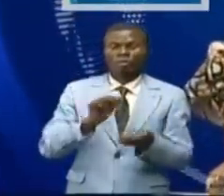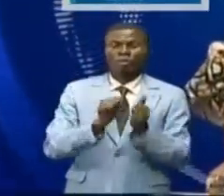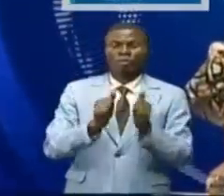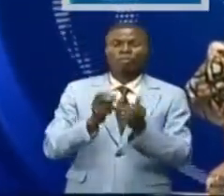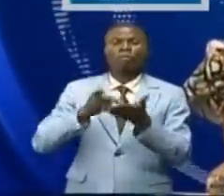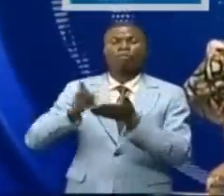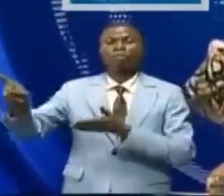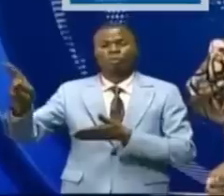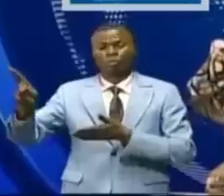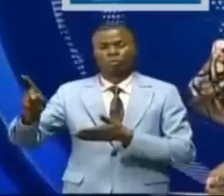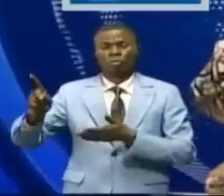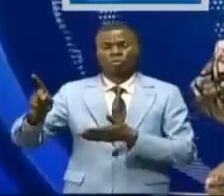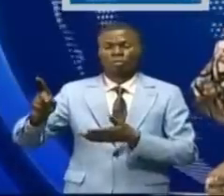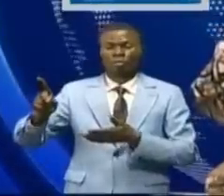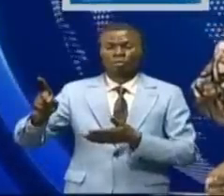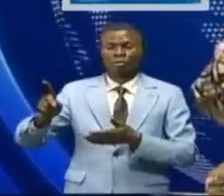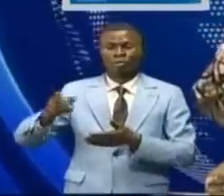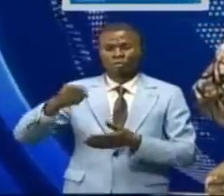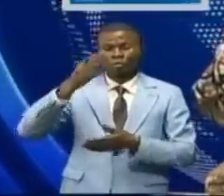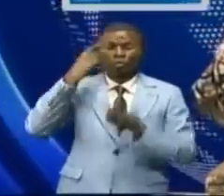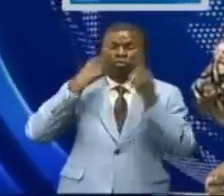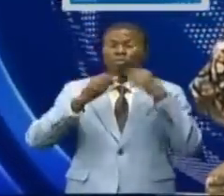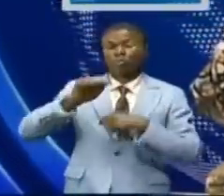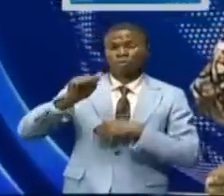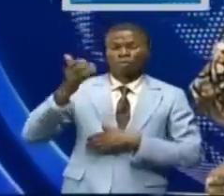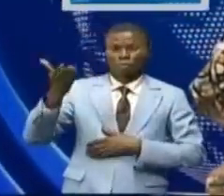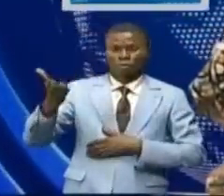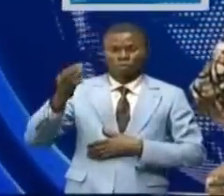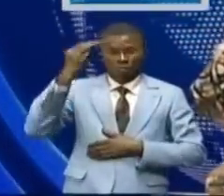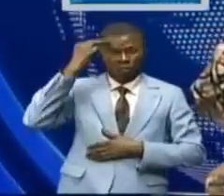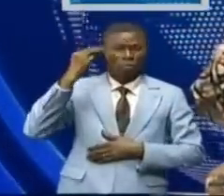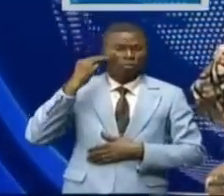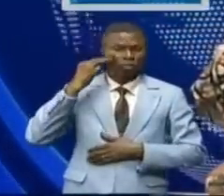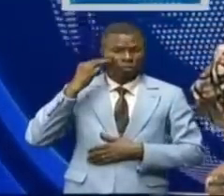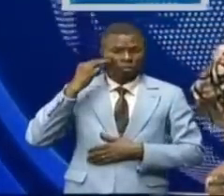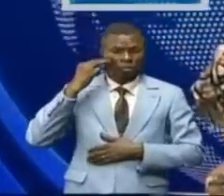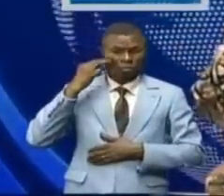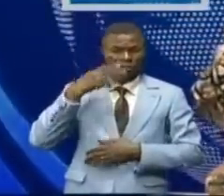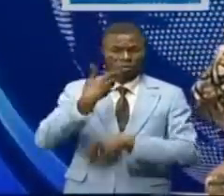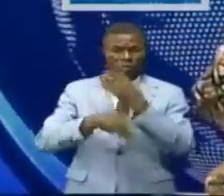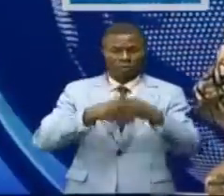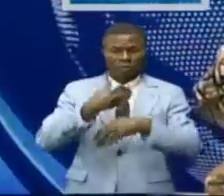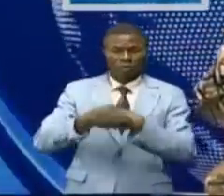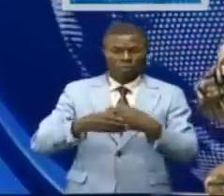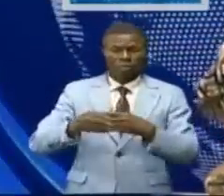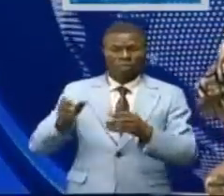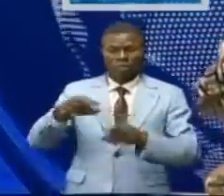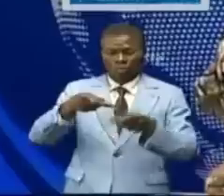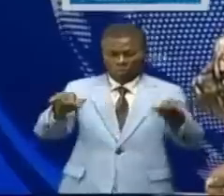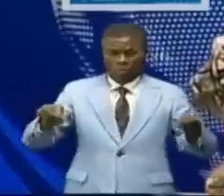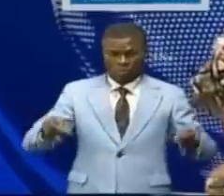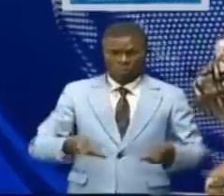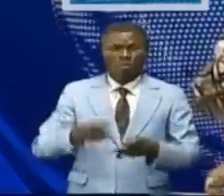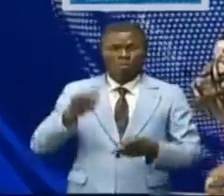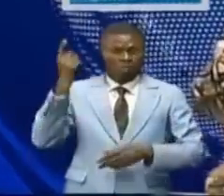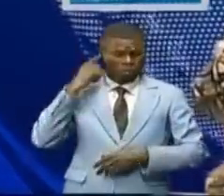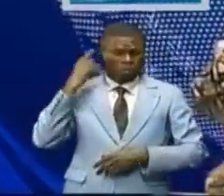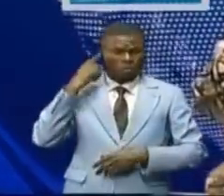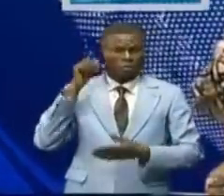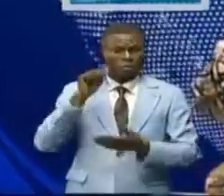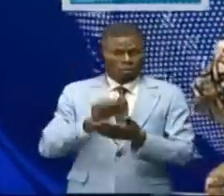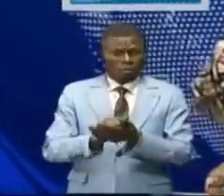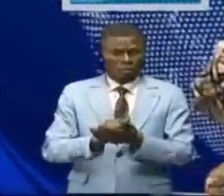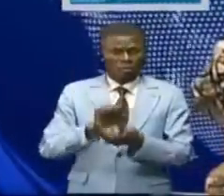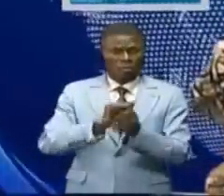acheteurs auront qu'à s'en prendre à eux-mêmes. Le ministère des Affaires foncières est saisi afin